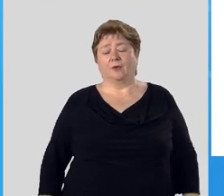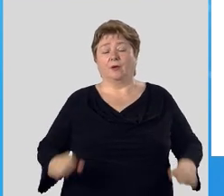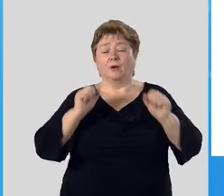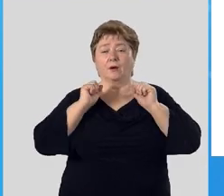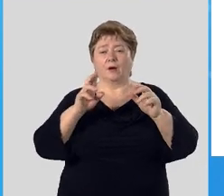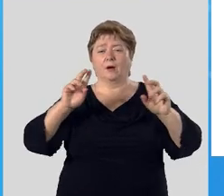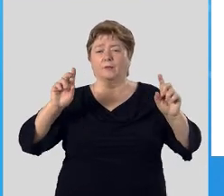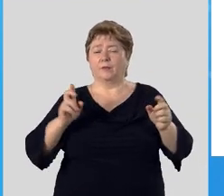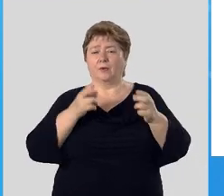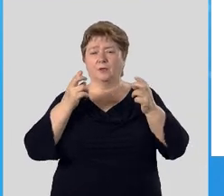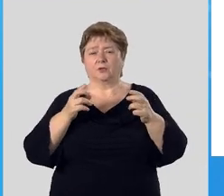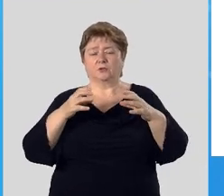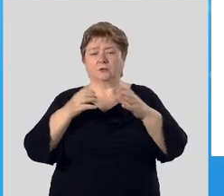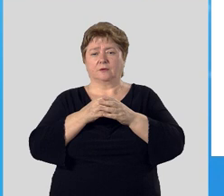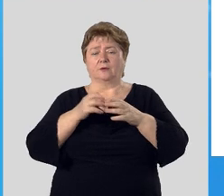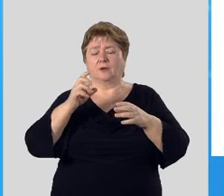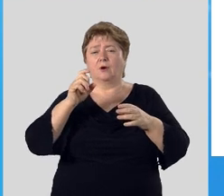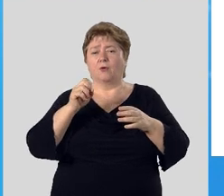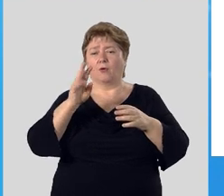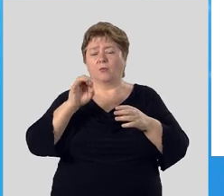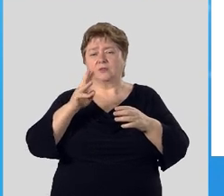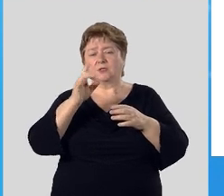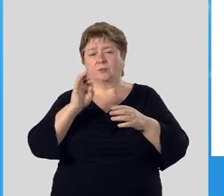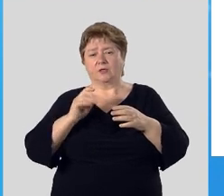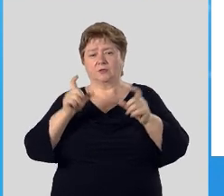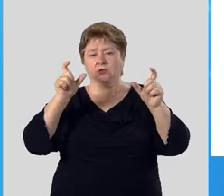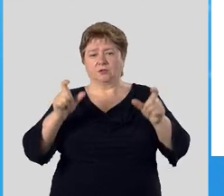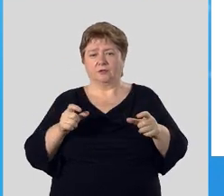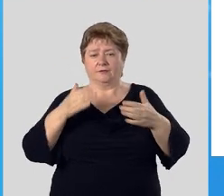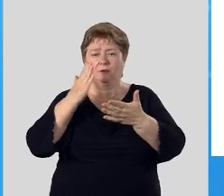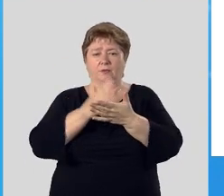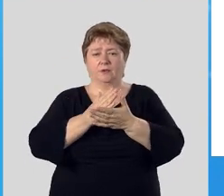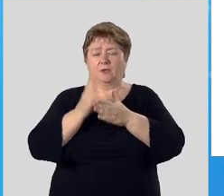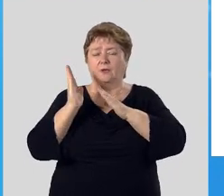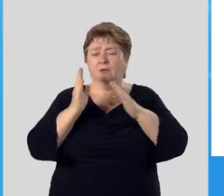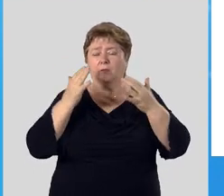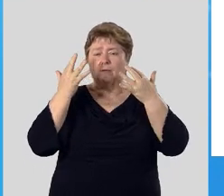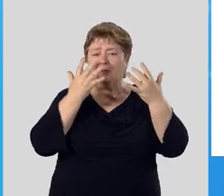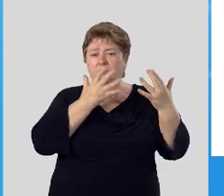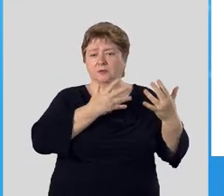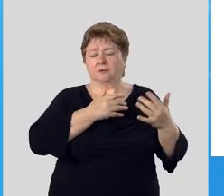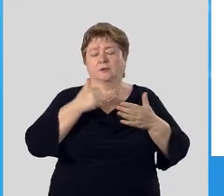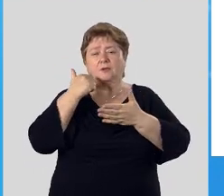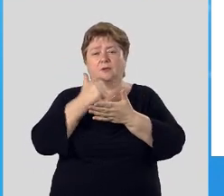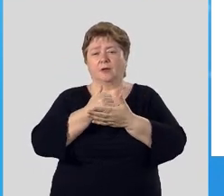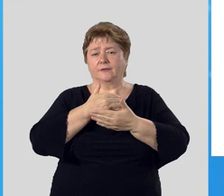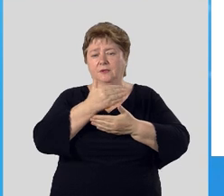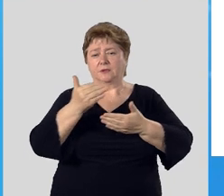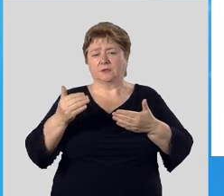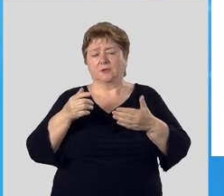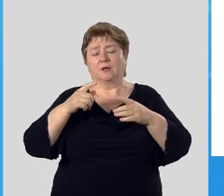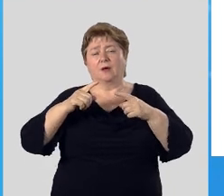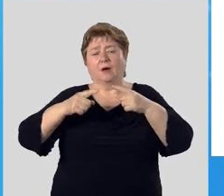как биологический вид homo sapiens человек обладает рядом признаков главный из них